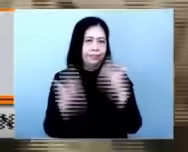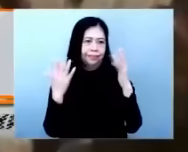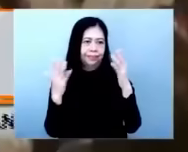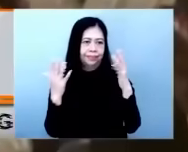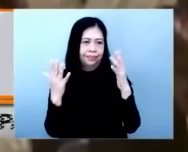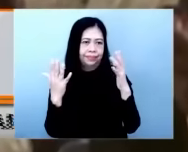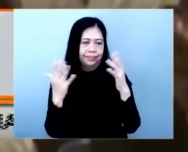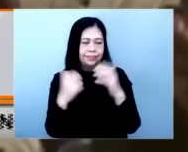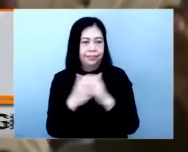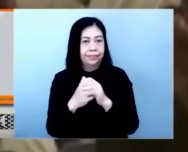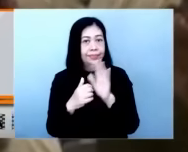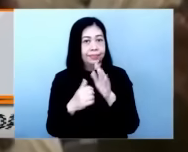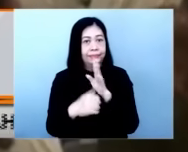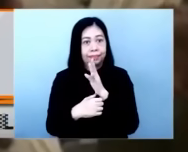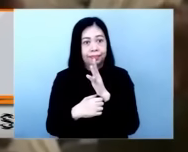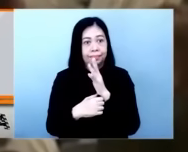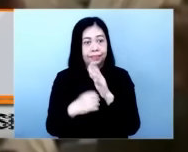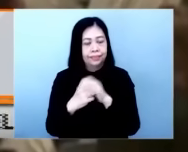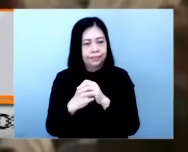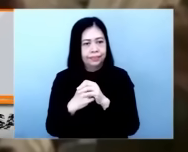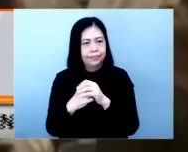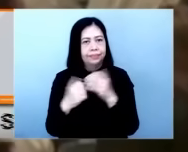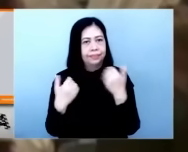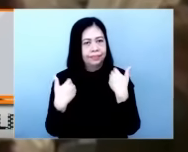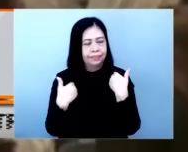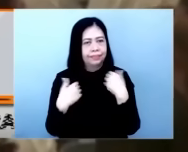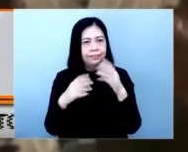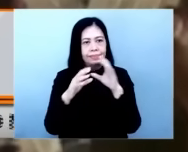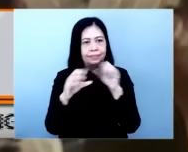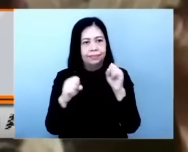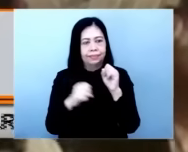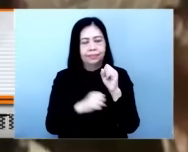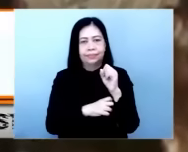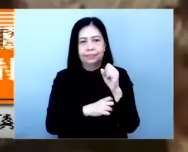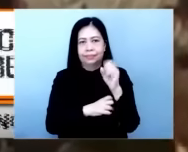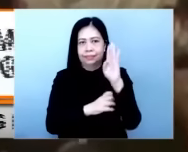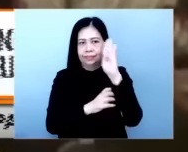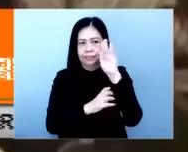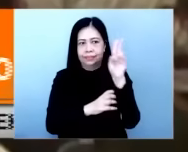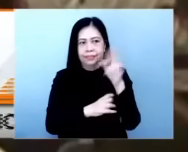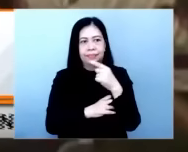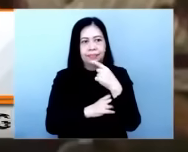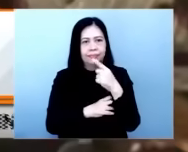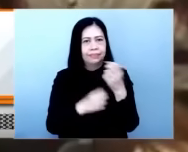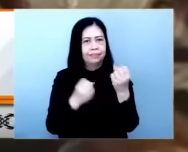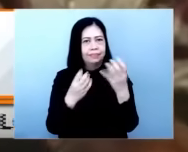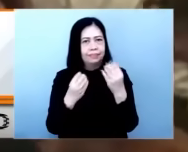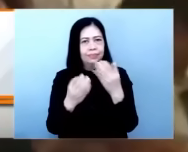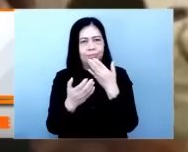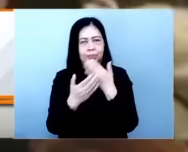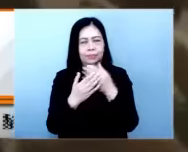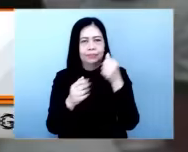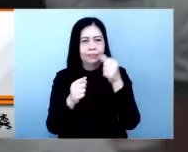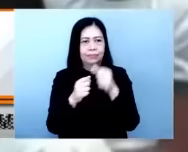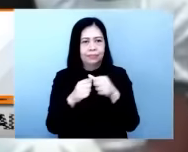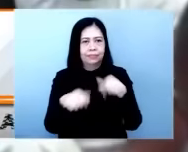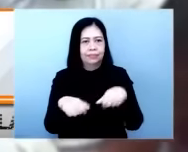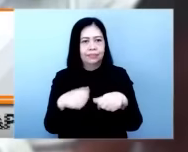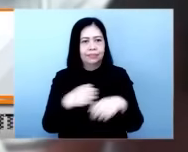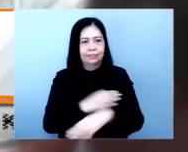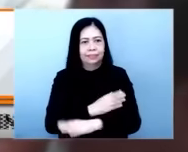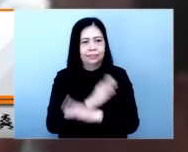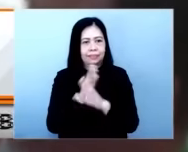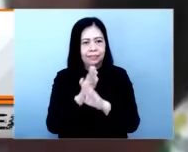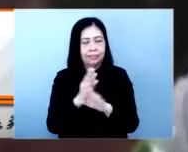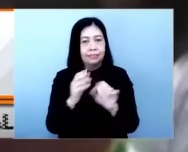Sa kanyang talumpati, may hirit naman si Pangulong Marcos. Sabi niya, marami siyang magagandang alaala sa Davao. Ito ay kahit